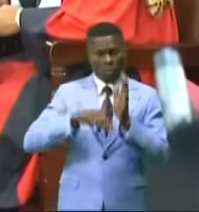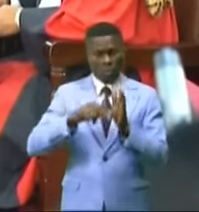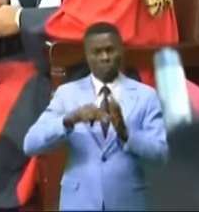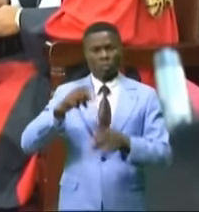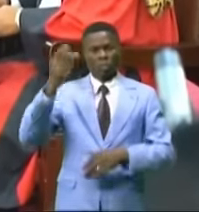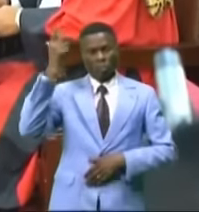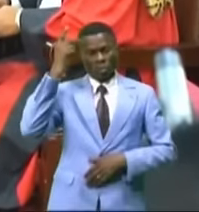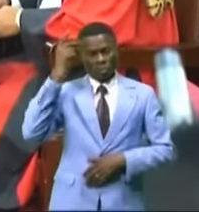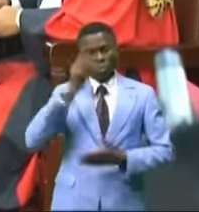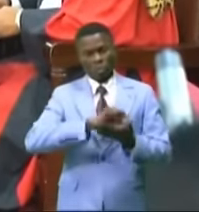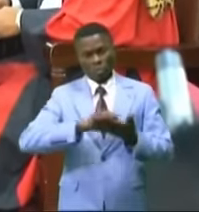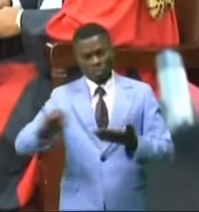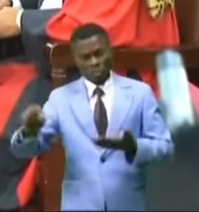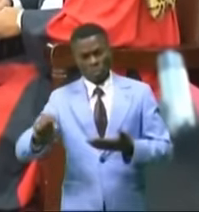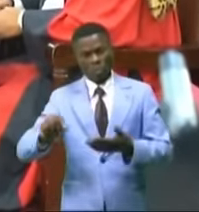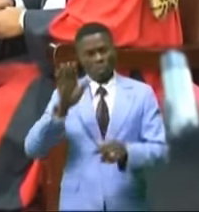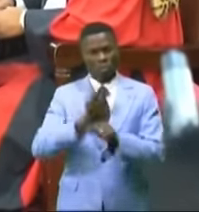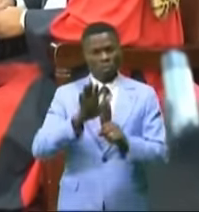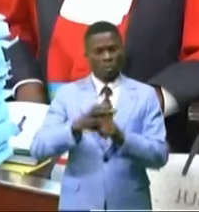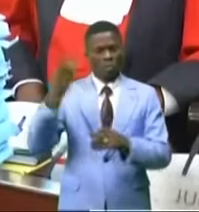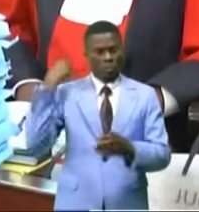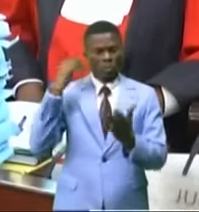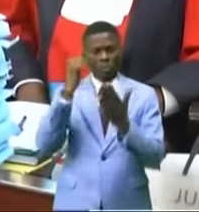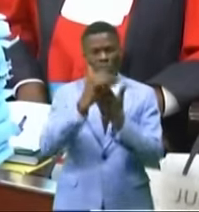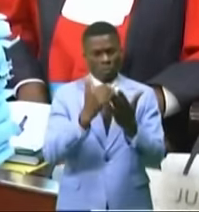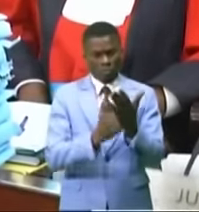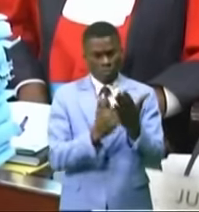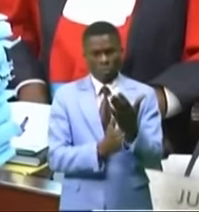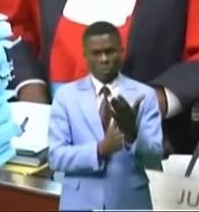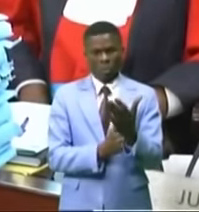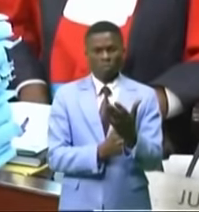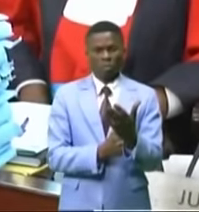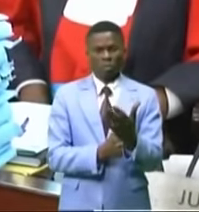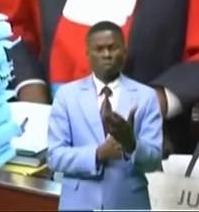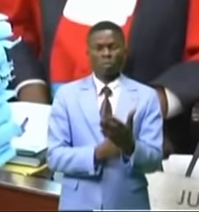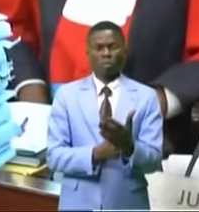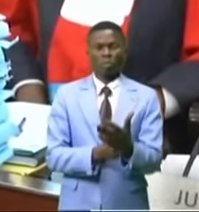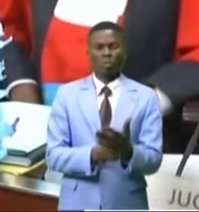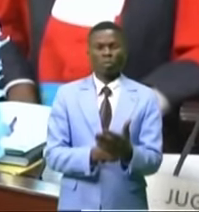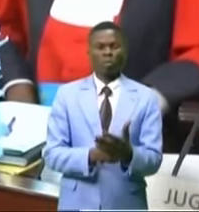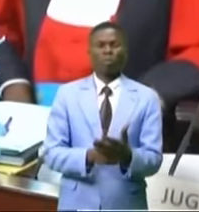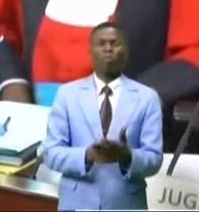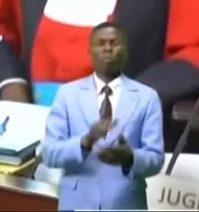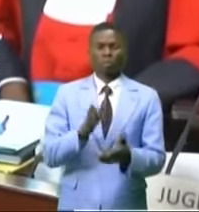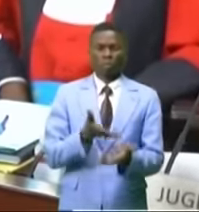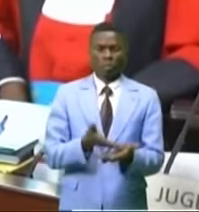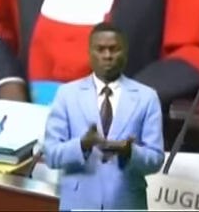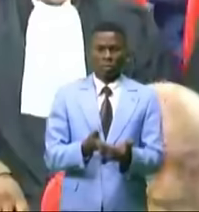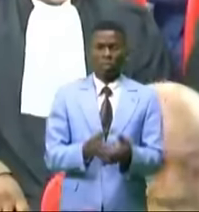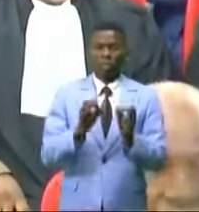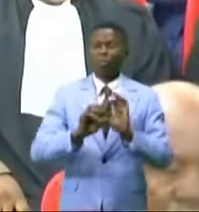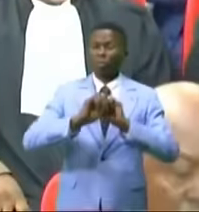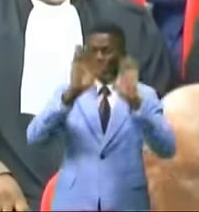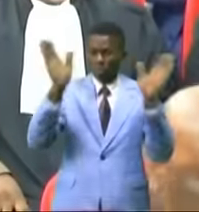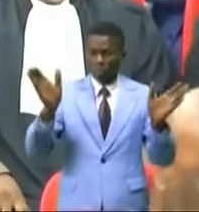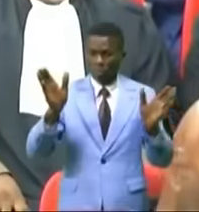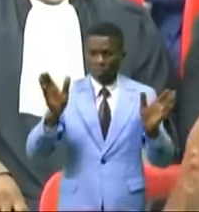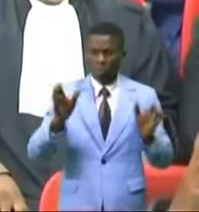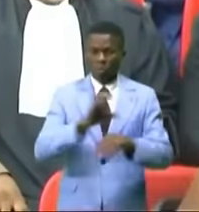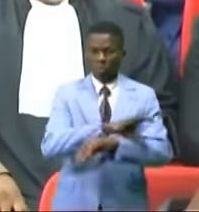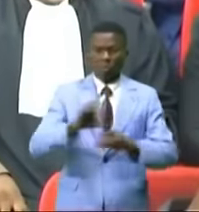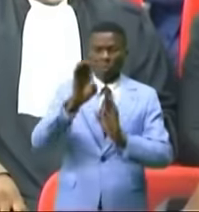Bouchab, Ntsingi Pouloulou, Colette Tchomba et Charles Moutamountou, sans être exhaustif. En clair, la